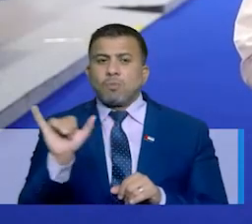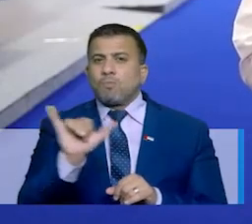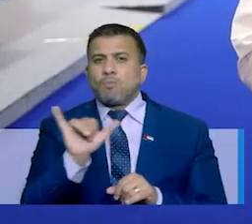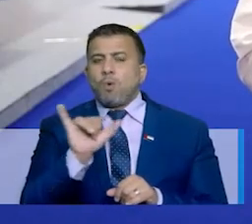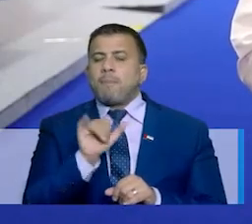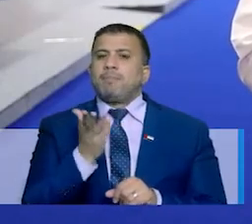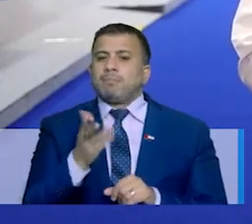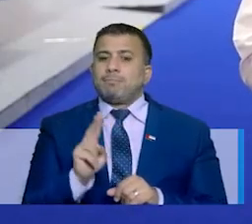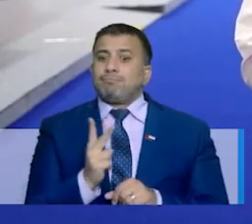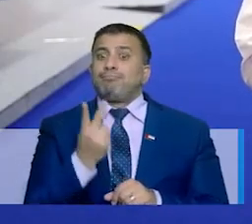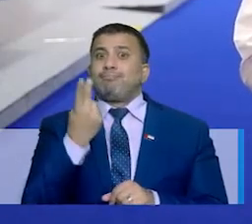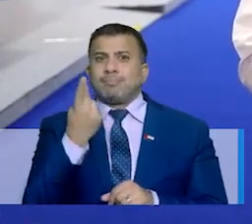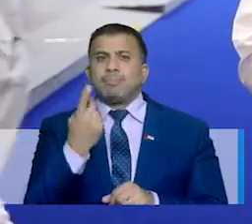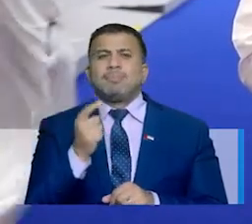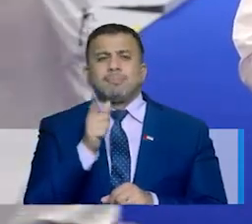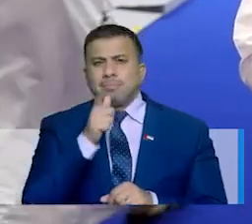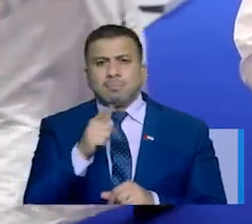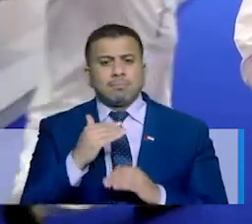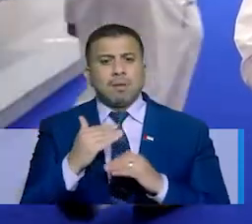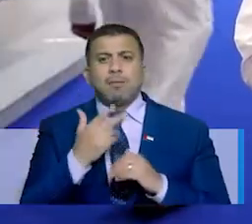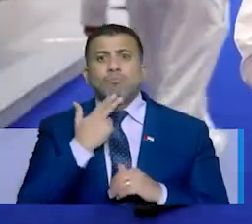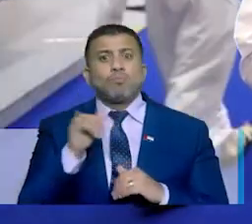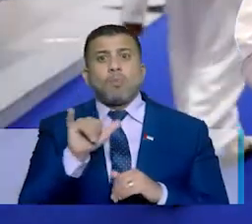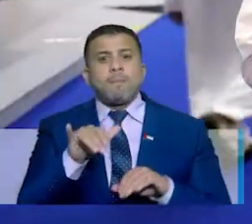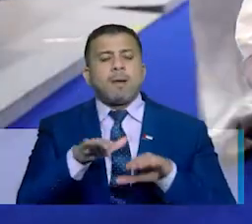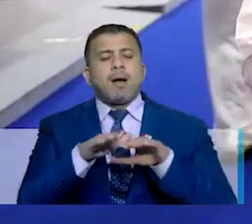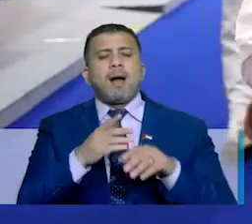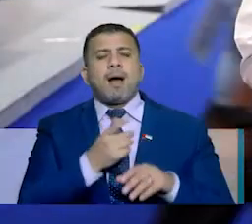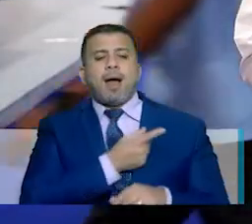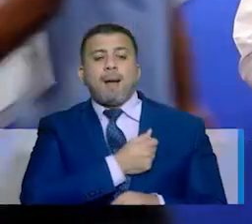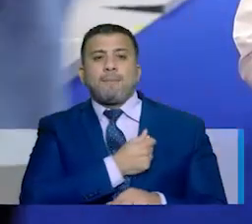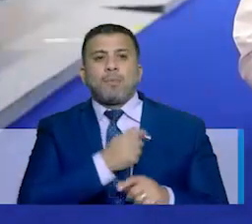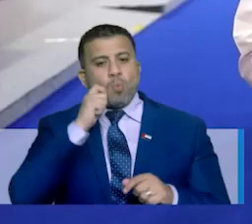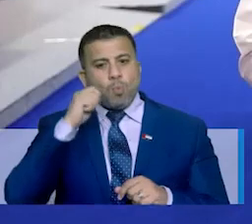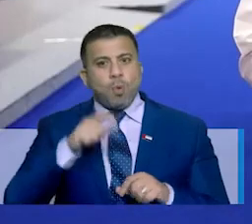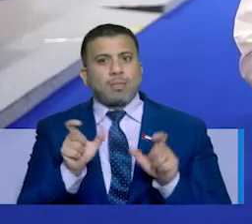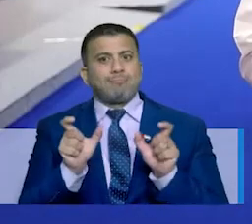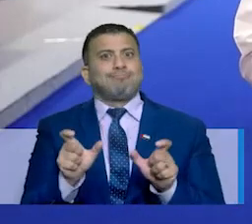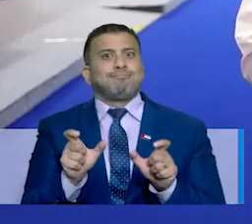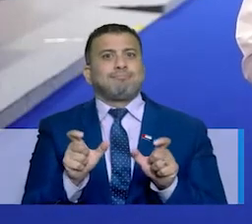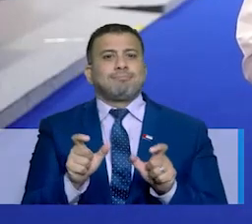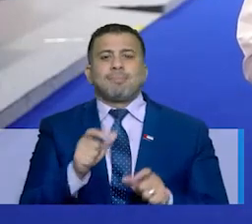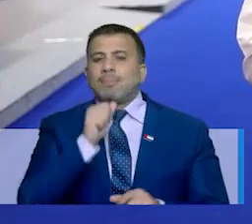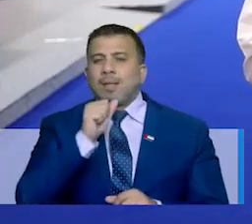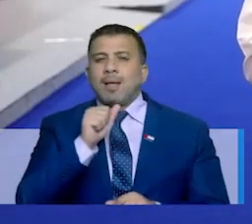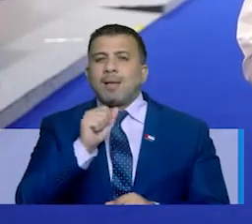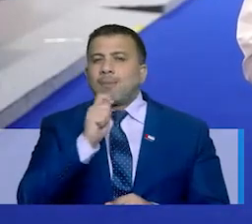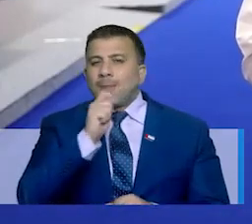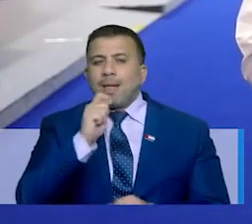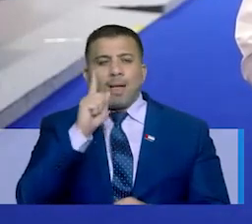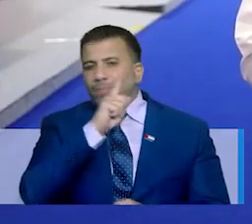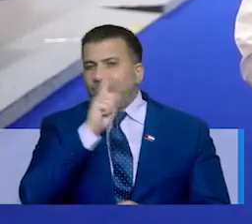رئيس لتحقيق الأمن الوطني. لأخبار الدار، محمد عبد الله من العاصمة أبوظبي.